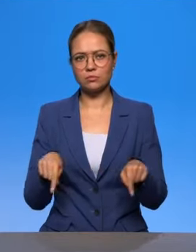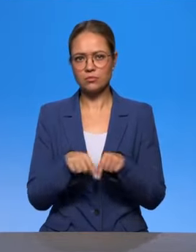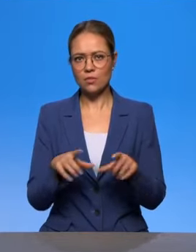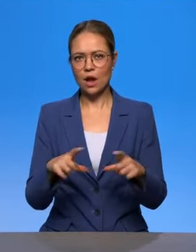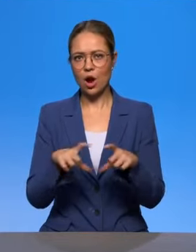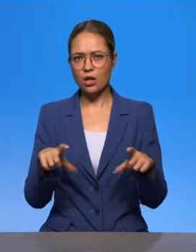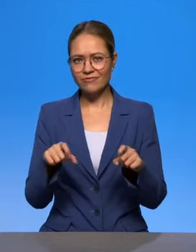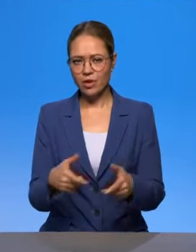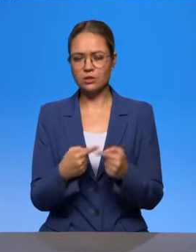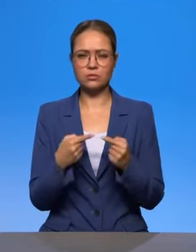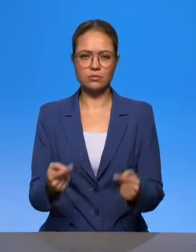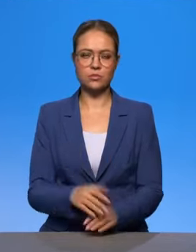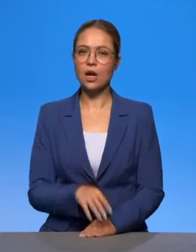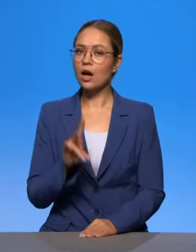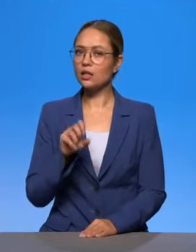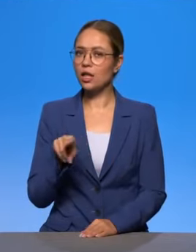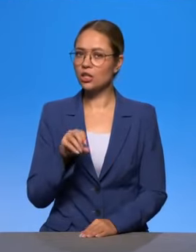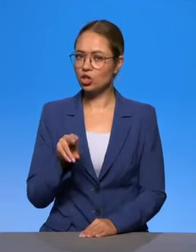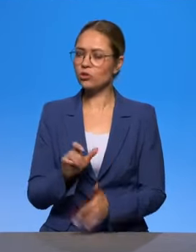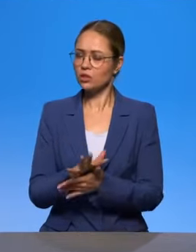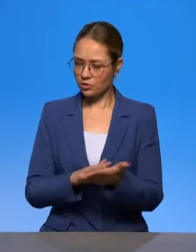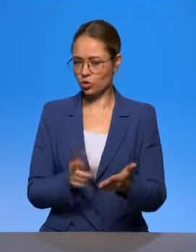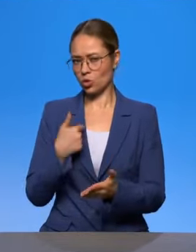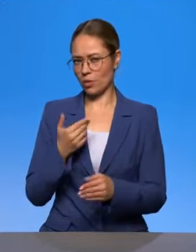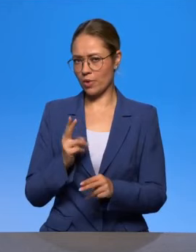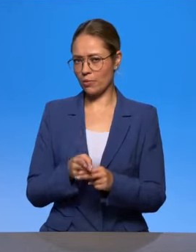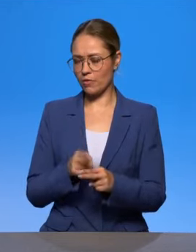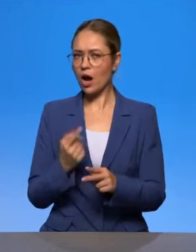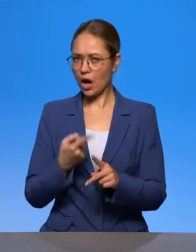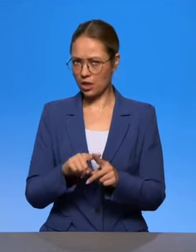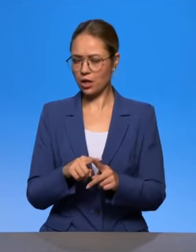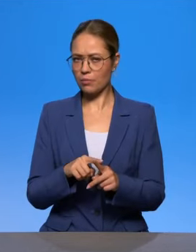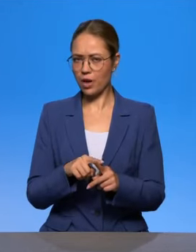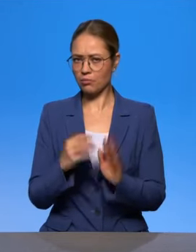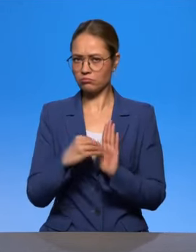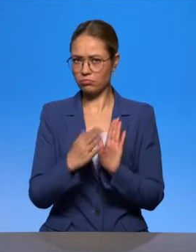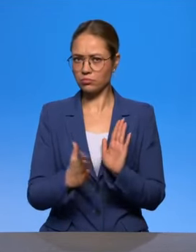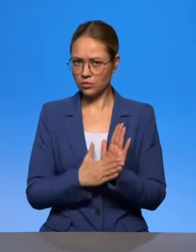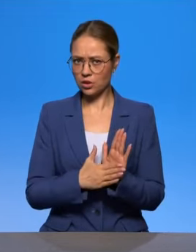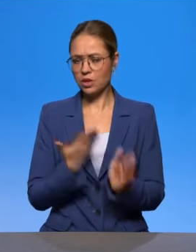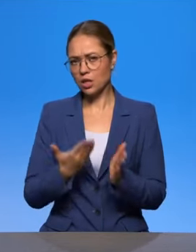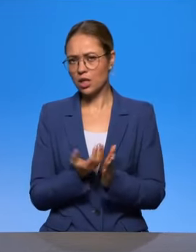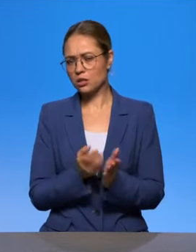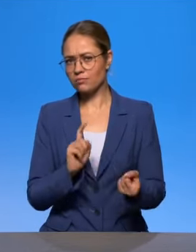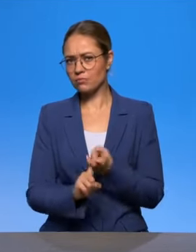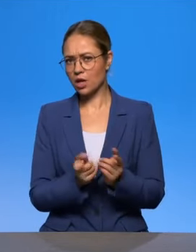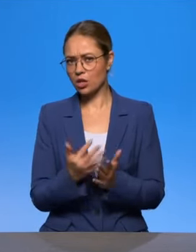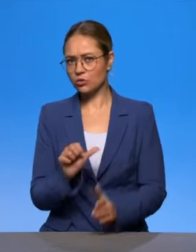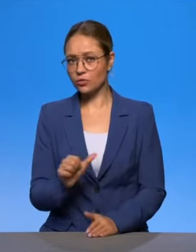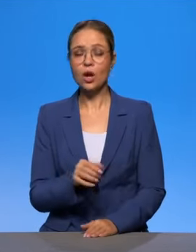можно уточнить, простите, что перебиваю, это прям ставка, какое количество часов, да, ведь зависит же от...